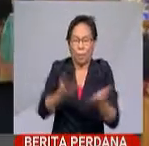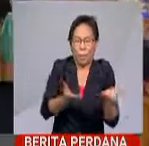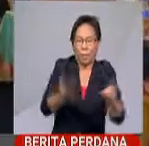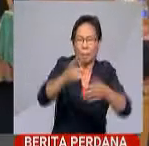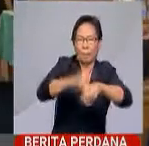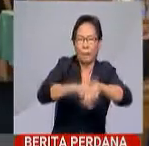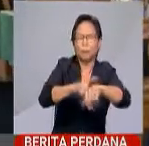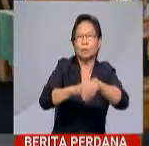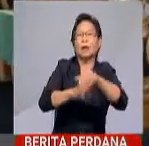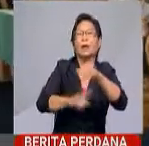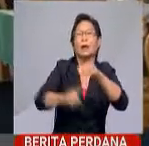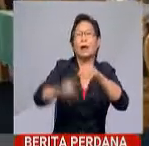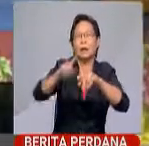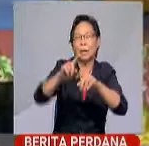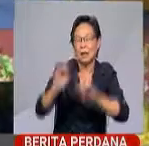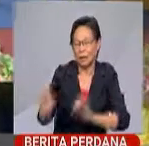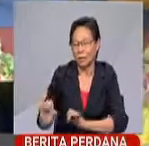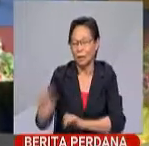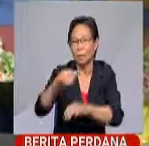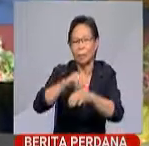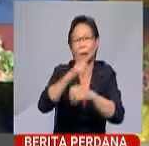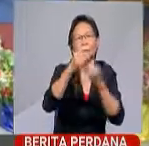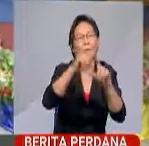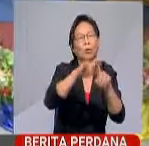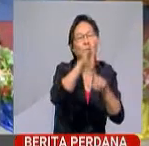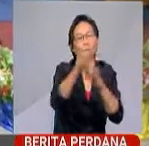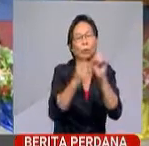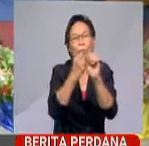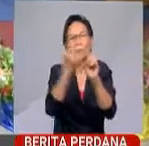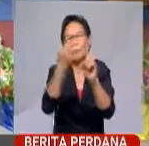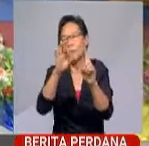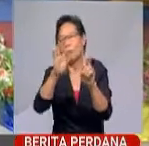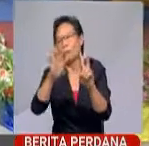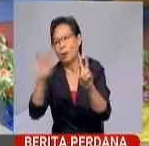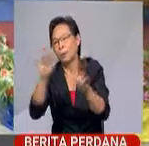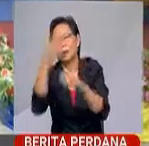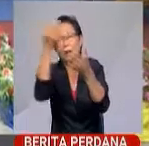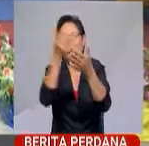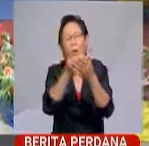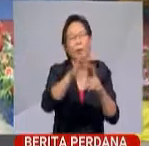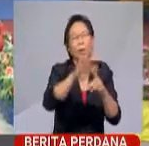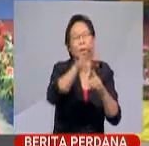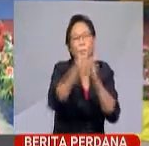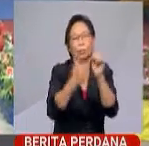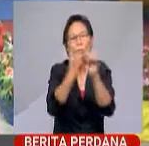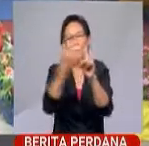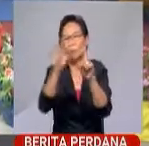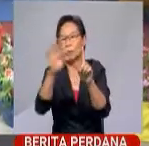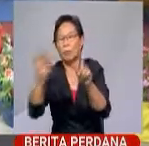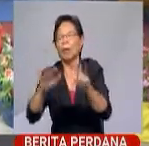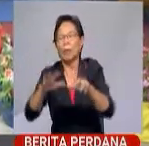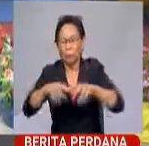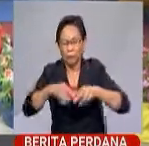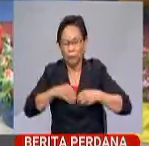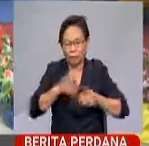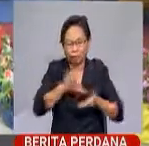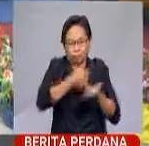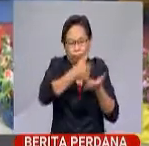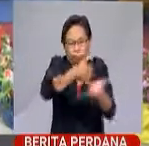ketika darurat pada Julai 1948 hingga Oktober 1990 menerima anugerah masing-masing.